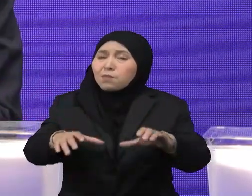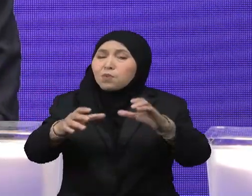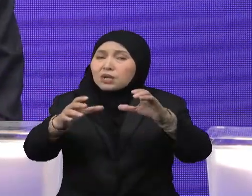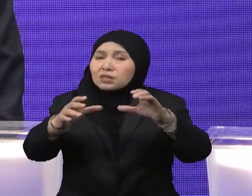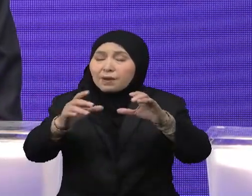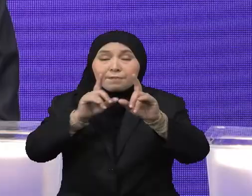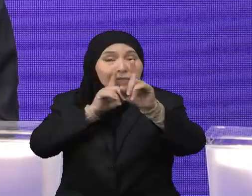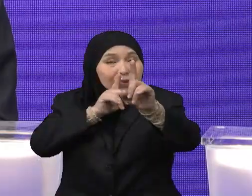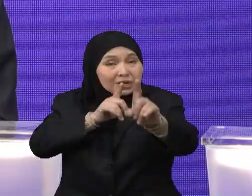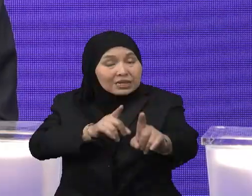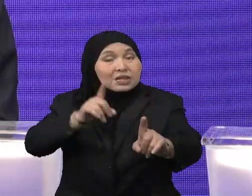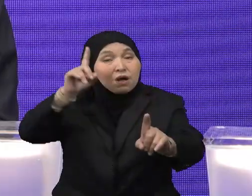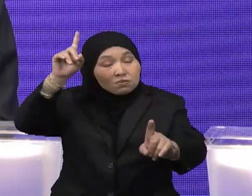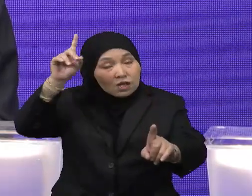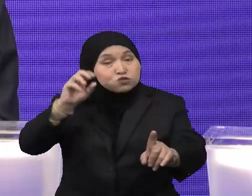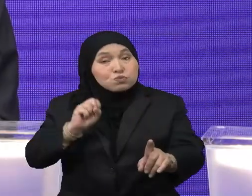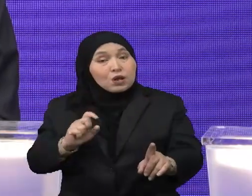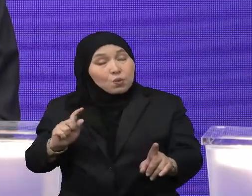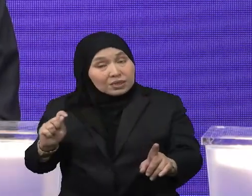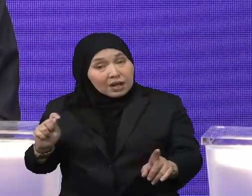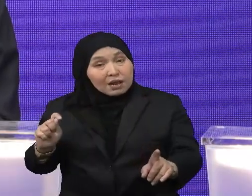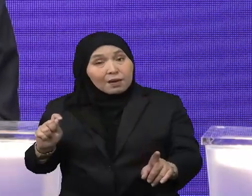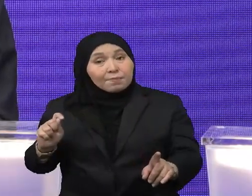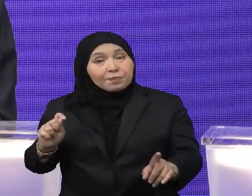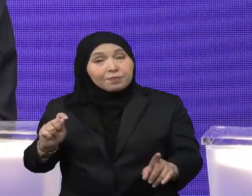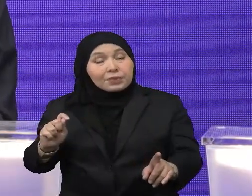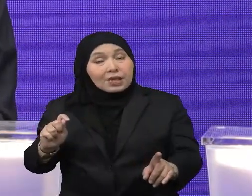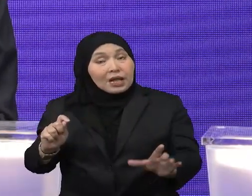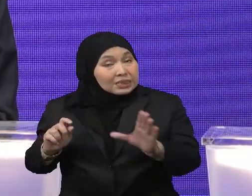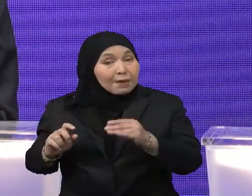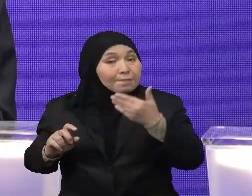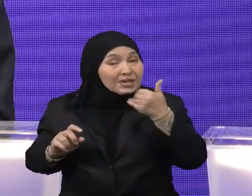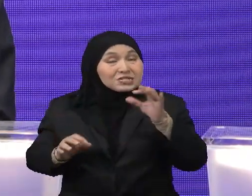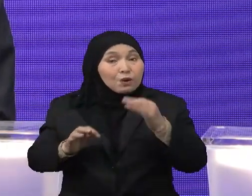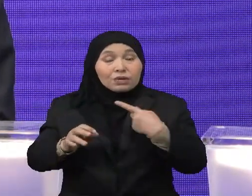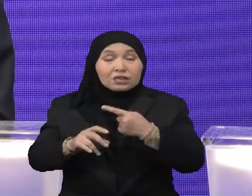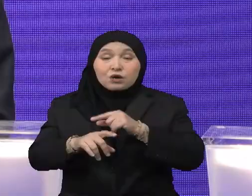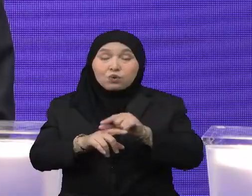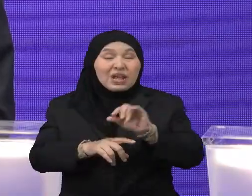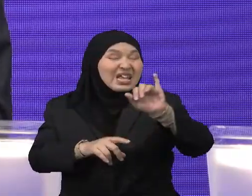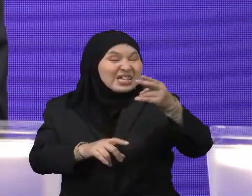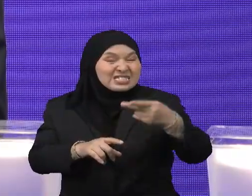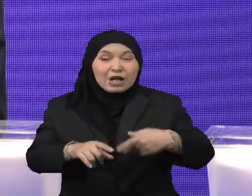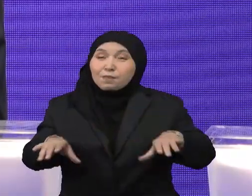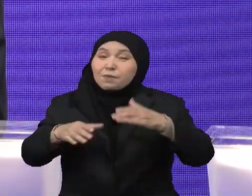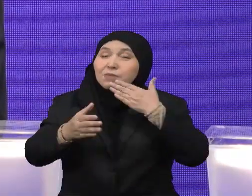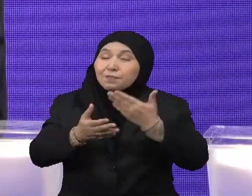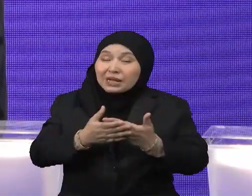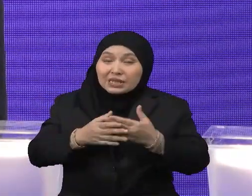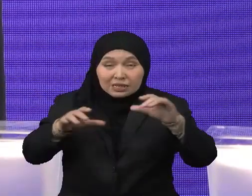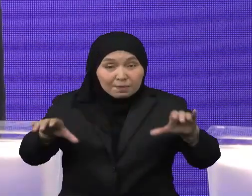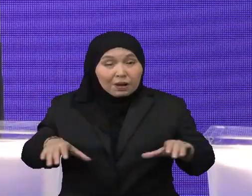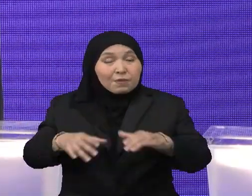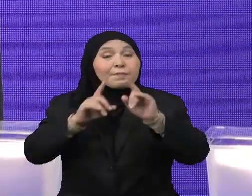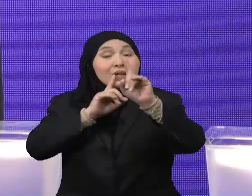perintah Allah subhanahu wa ta'ala dan menarik juga pakai Ihsan nih di dalam pelaksanaan